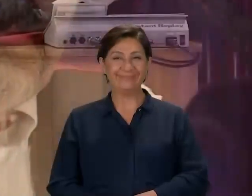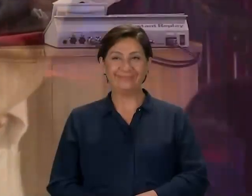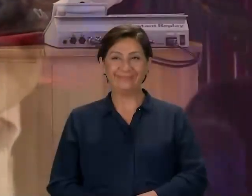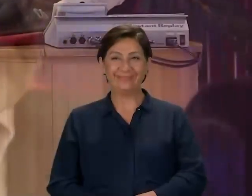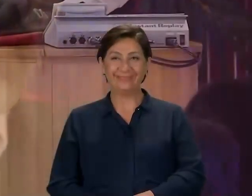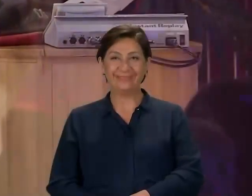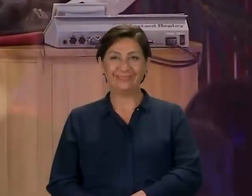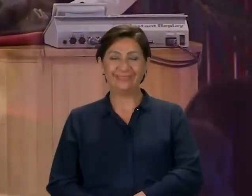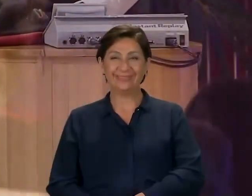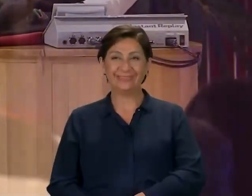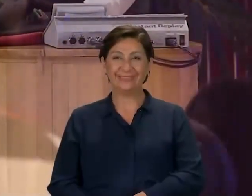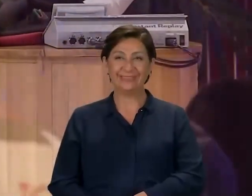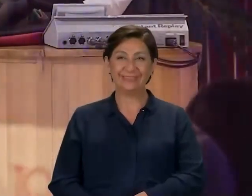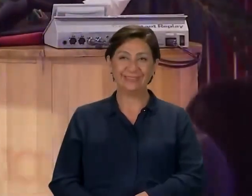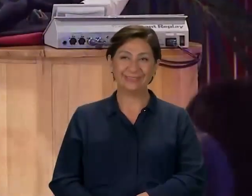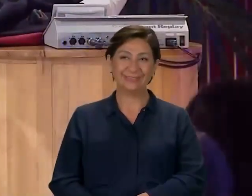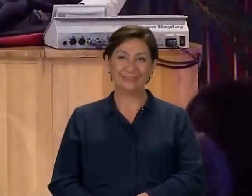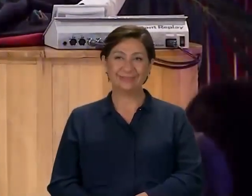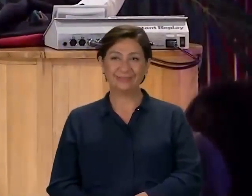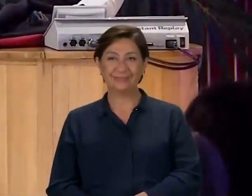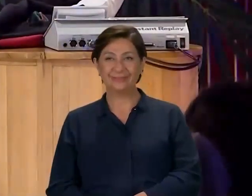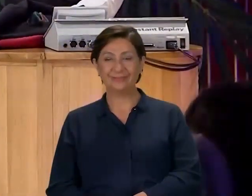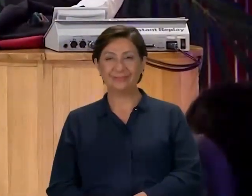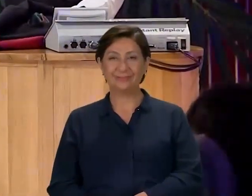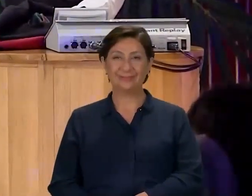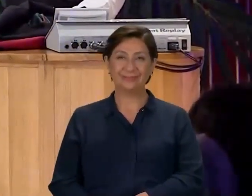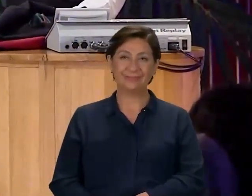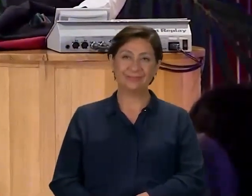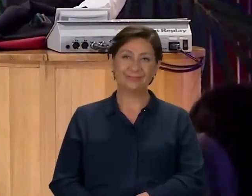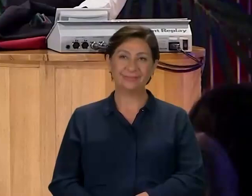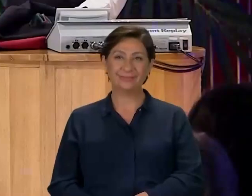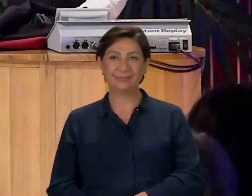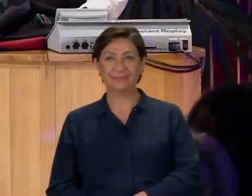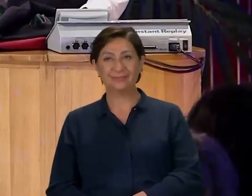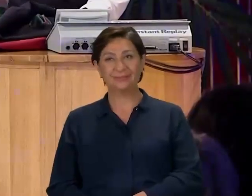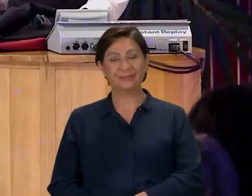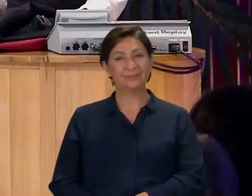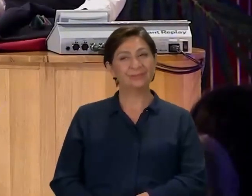I'll state my case, oh, which I'm certain.